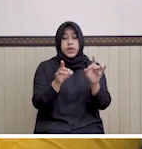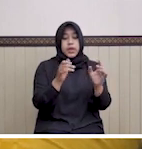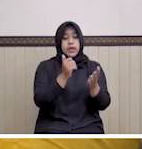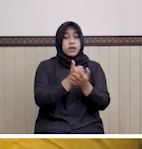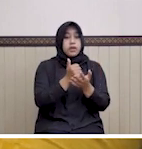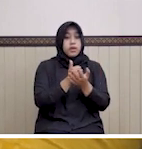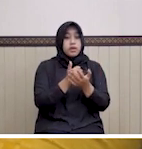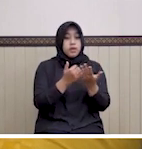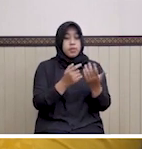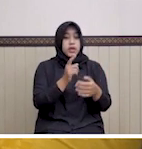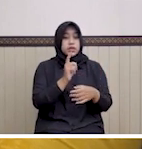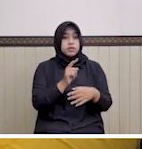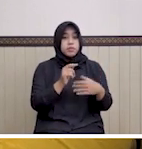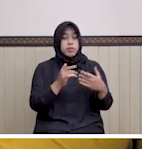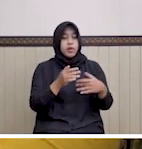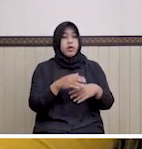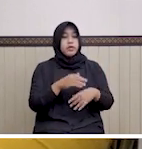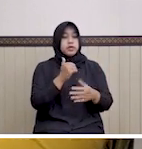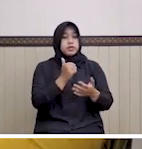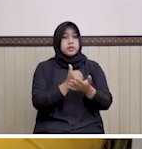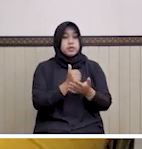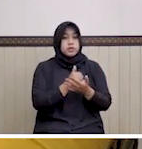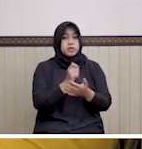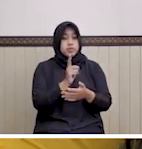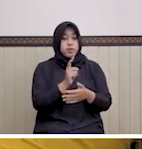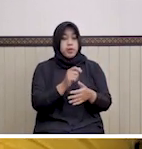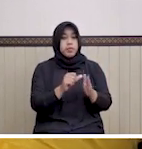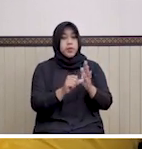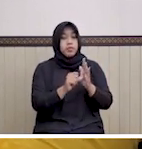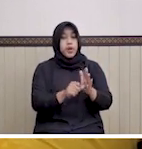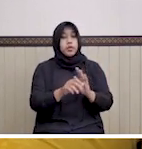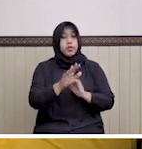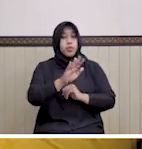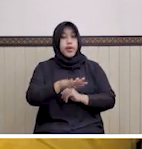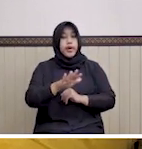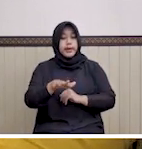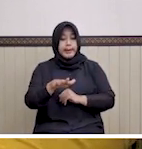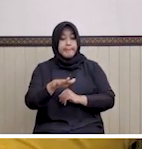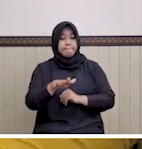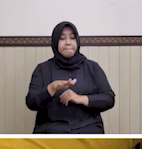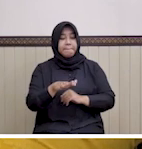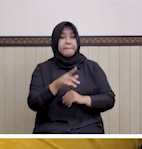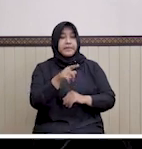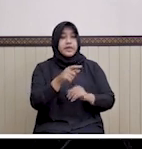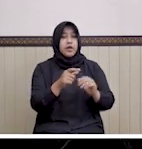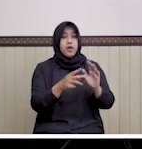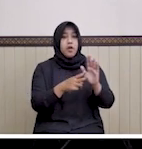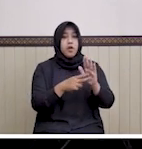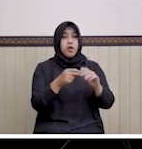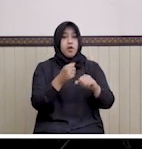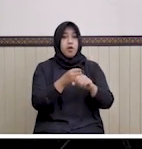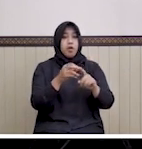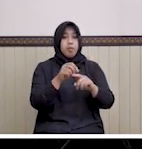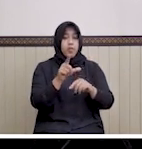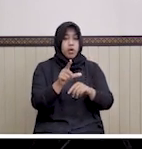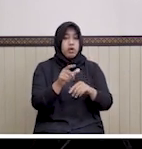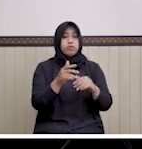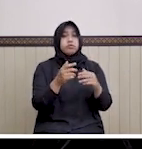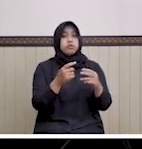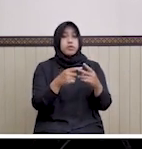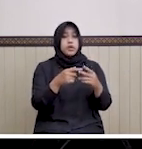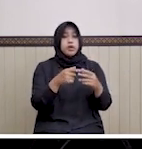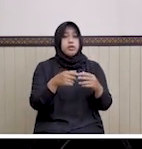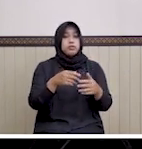ternyata karena membantu anaknya saat dia ngompol membersihkan